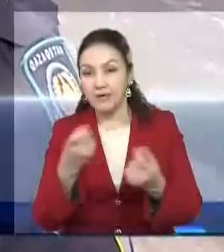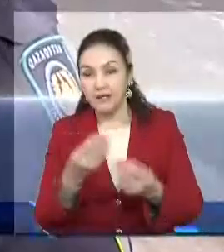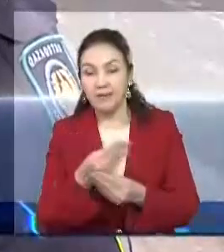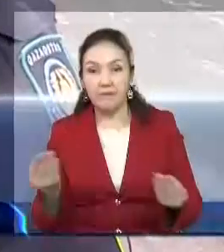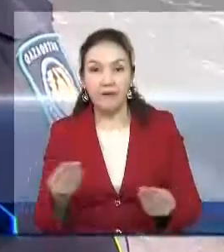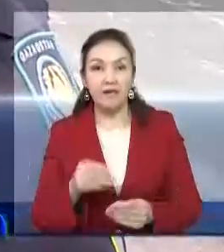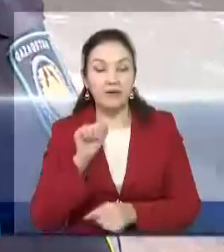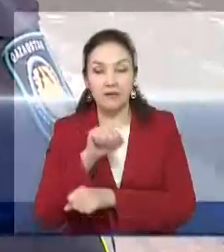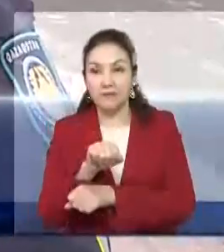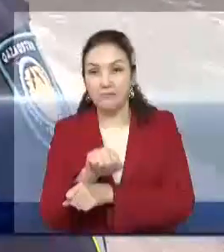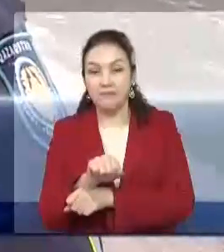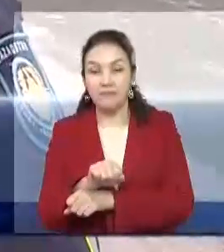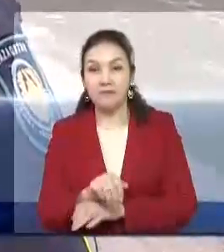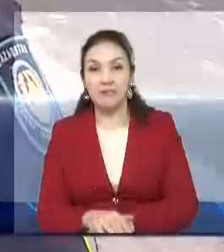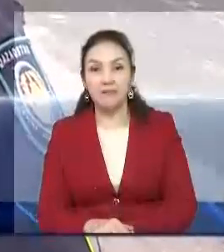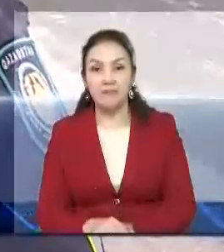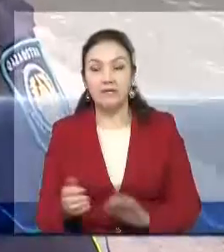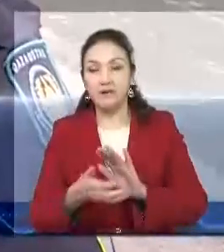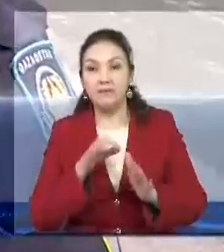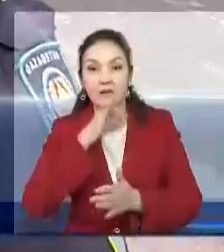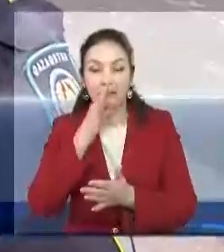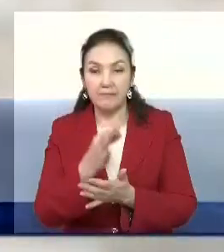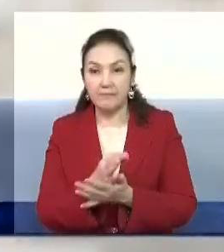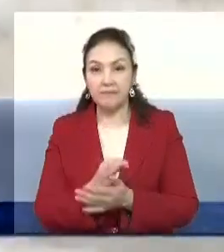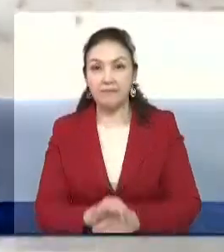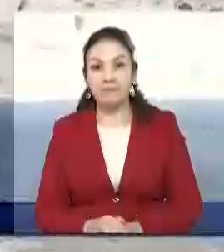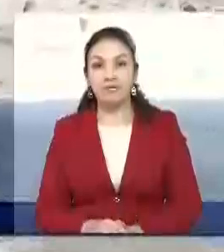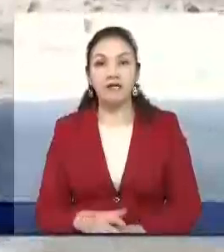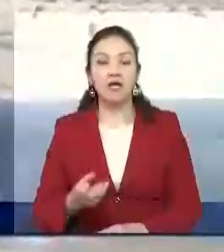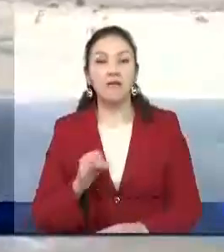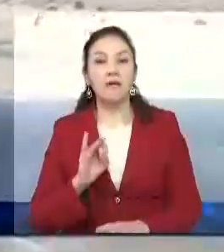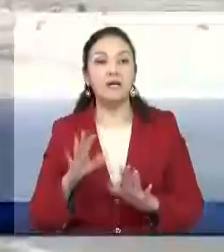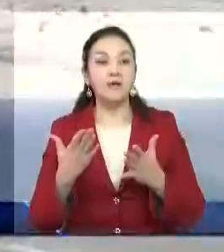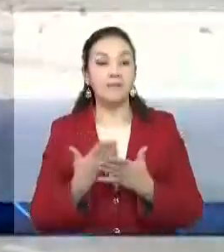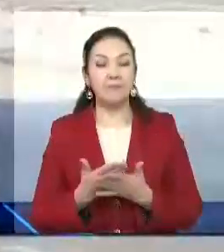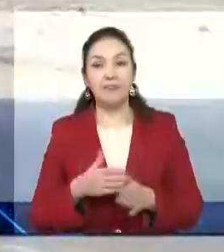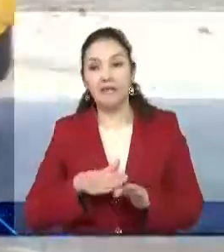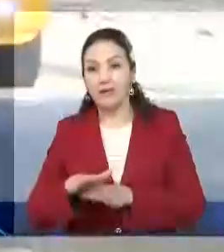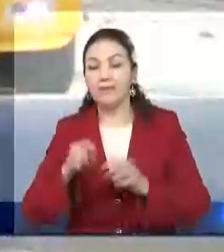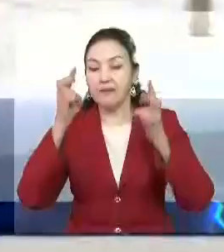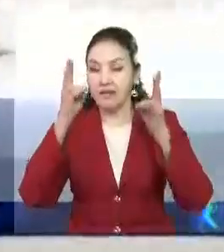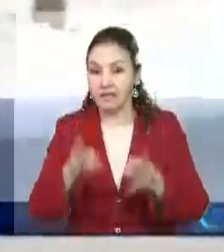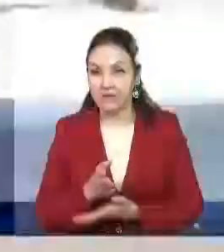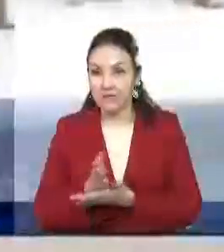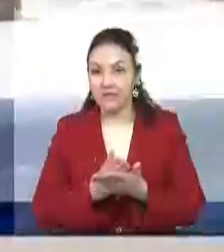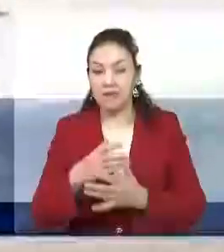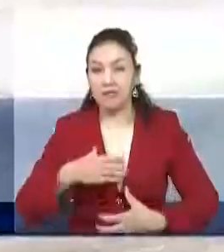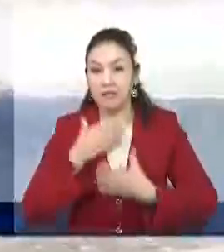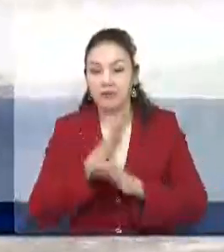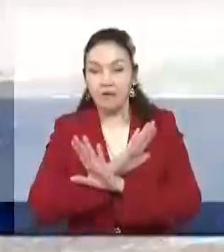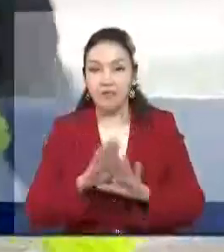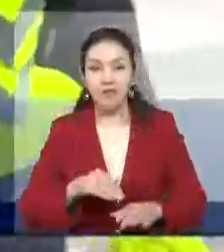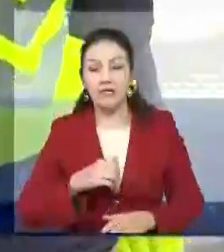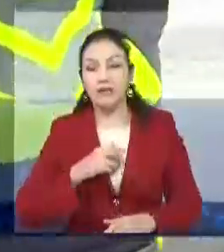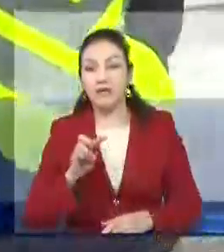останавливаем. Привлекаем к административной ответственности водителя. Но никакие внештатные ситуации, ни в целом опасная служба не пугают старшего лейтенанта,